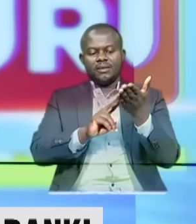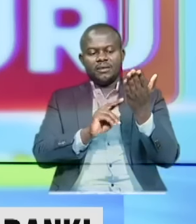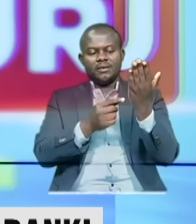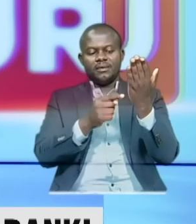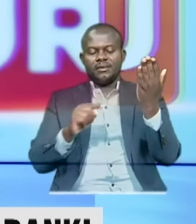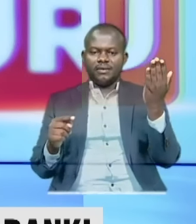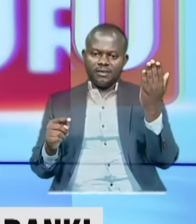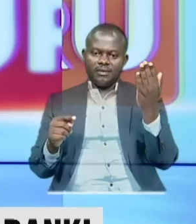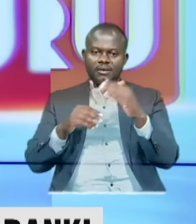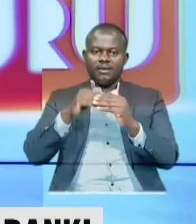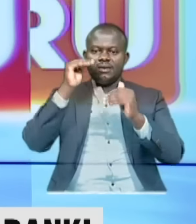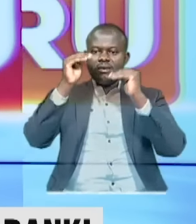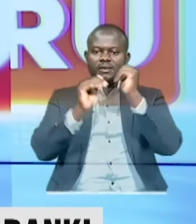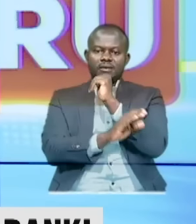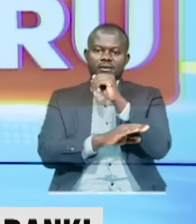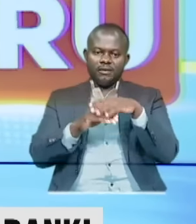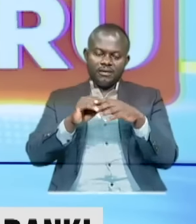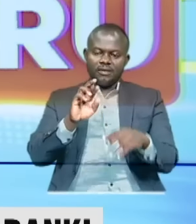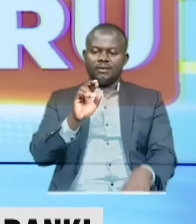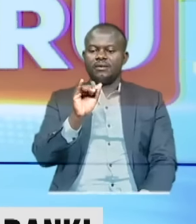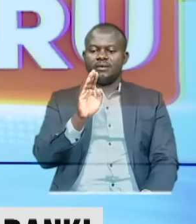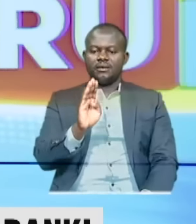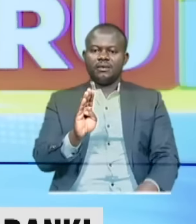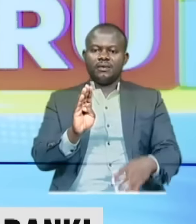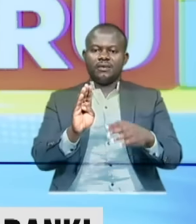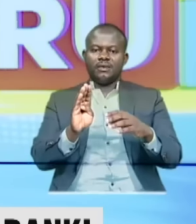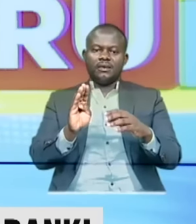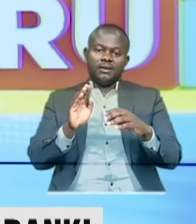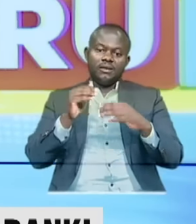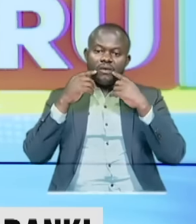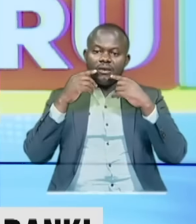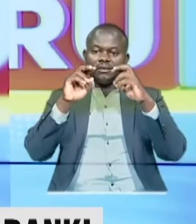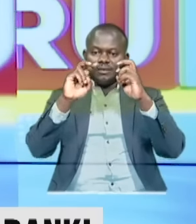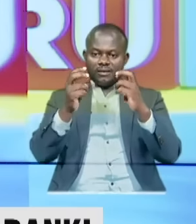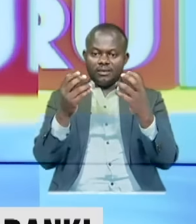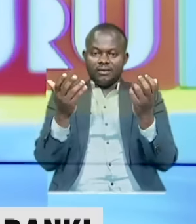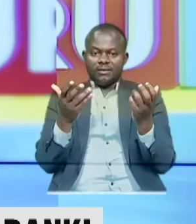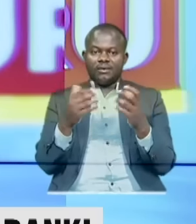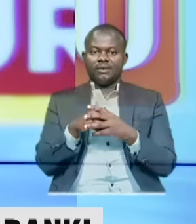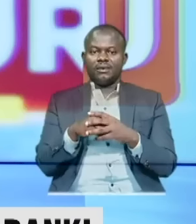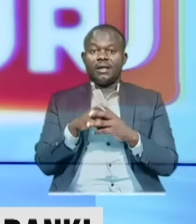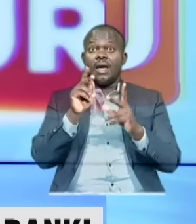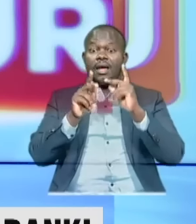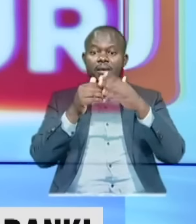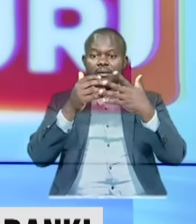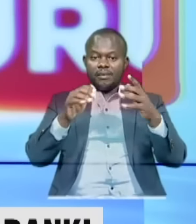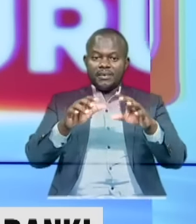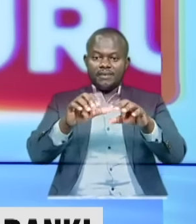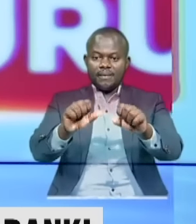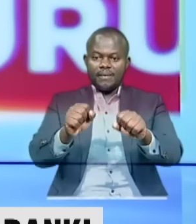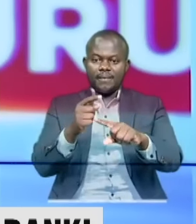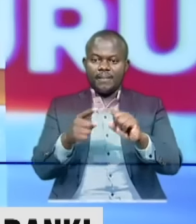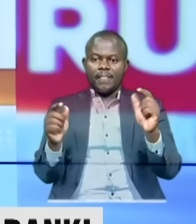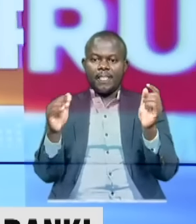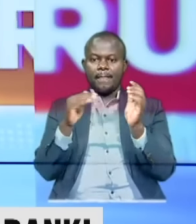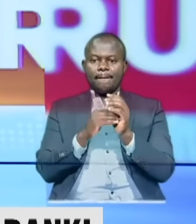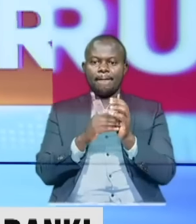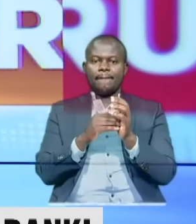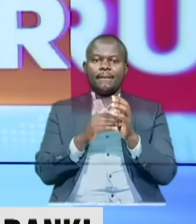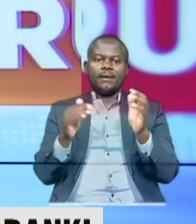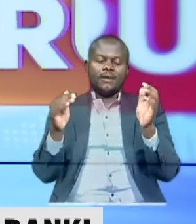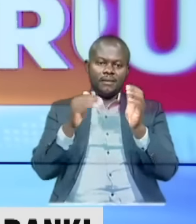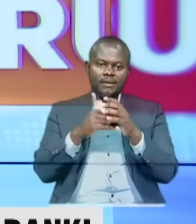ikoranabuhanga urwego rw'igihugu rw'ubugenzacyaha RIB rukaba ruvuga ko hari abamaze gutabwa muri yombi ariko hamaze